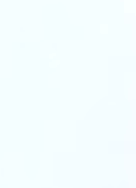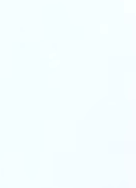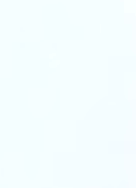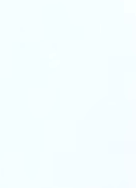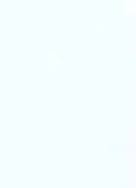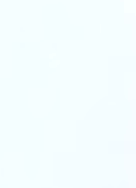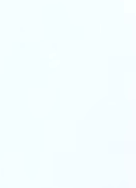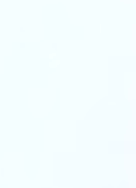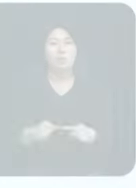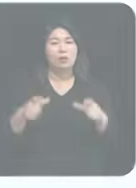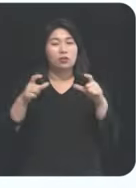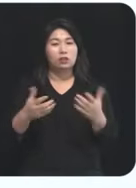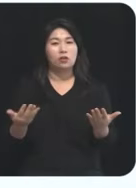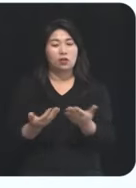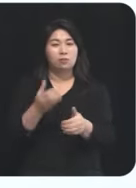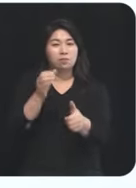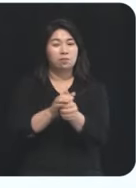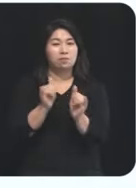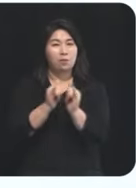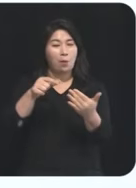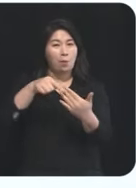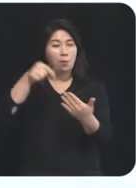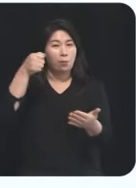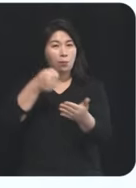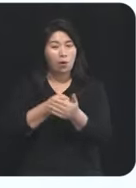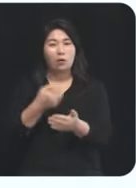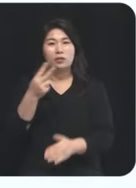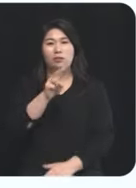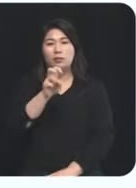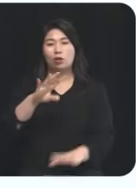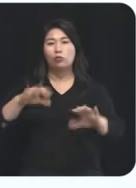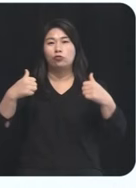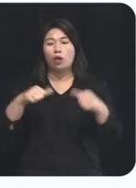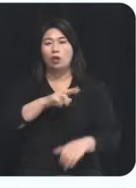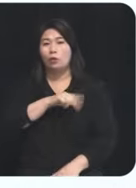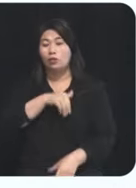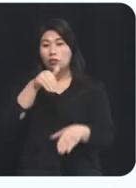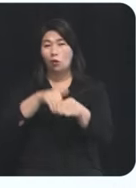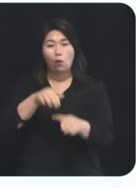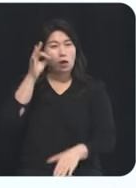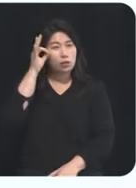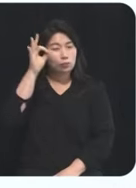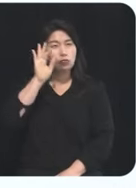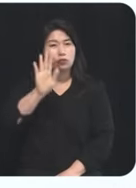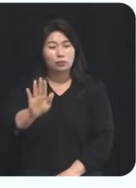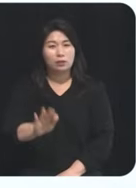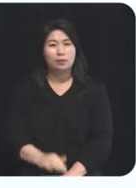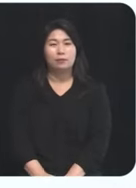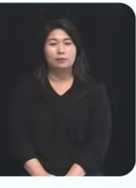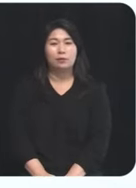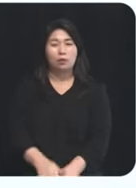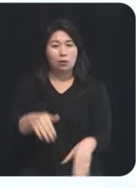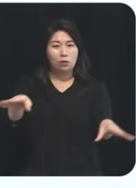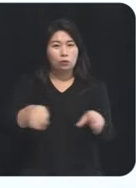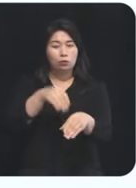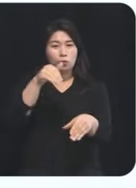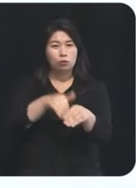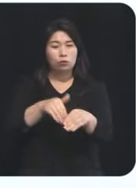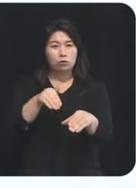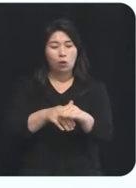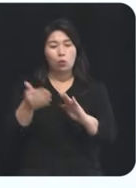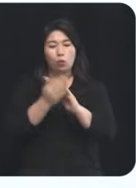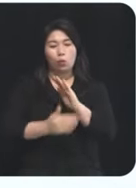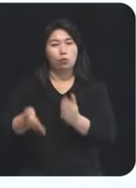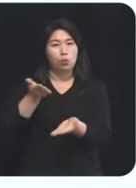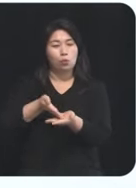여러분 안녕하십니까? 지역의 1군을 뽑는 22대 국회의원 선거 이제 15일 남았습니다. 총선 공동보도